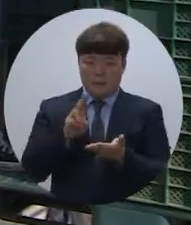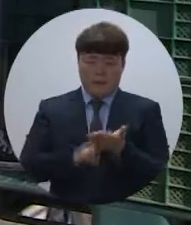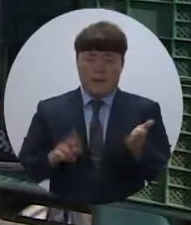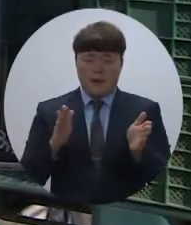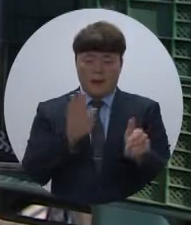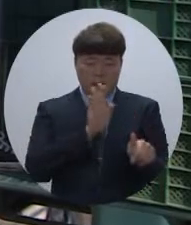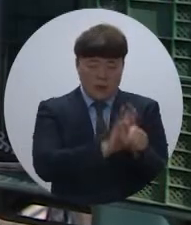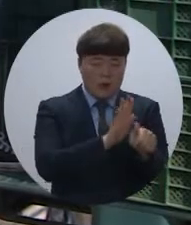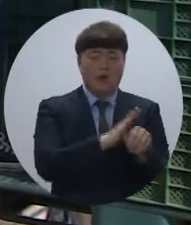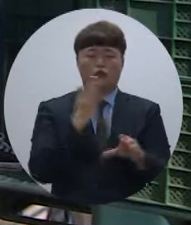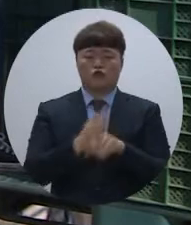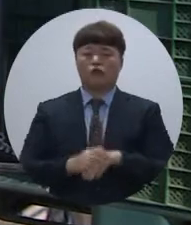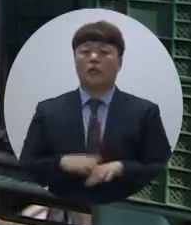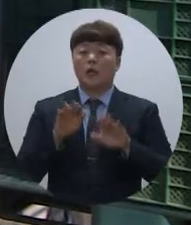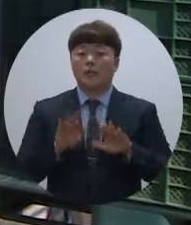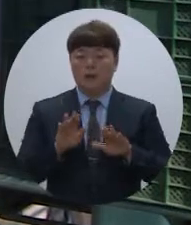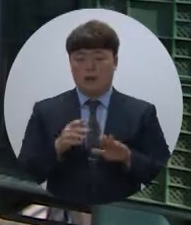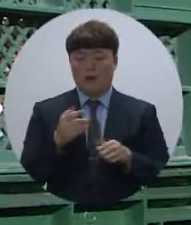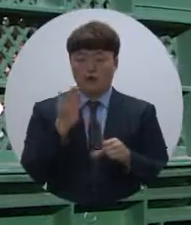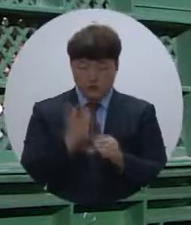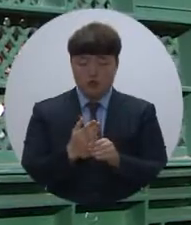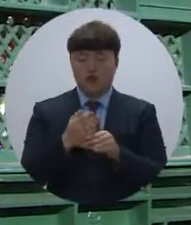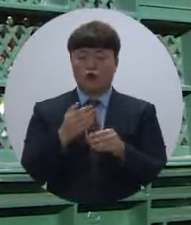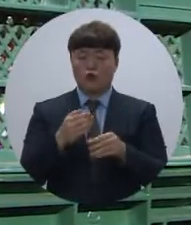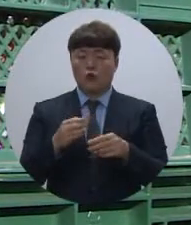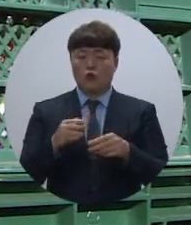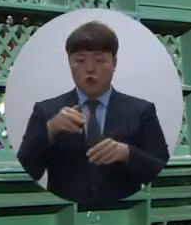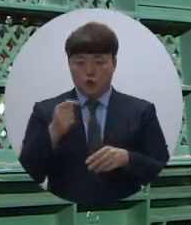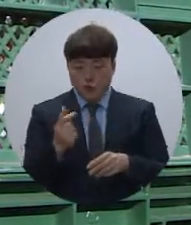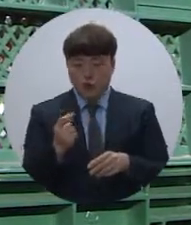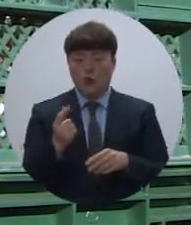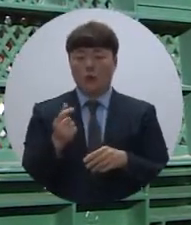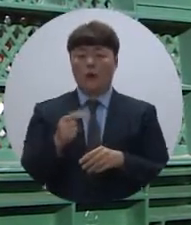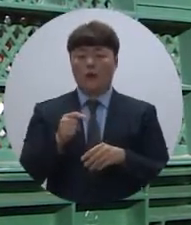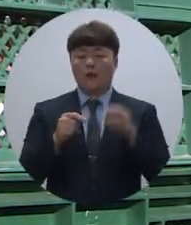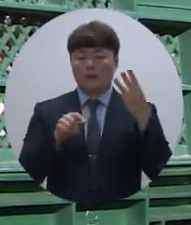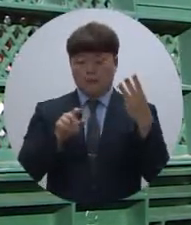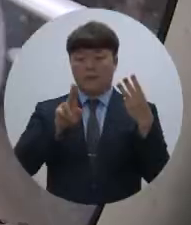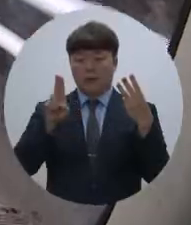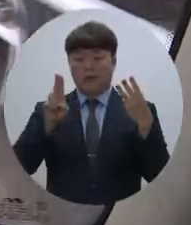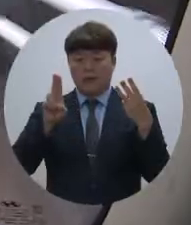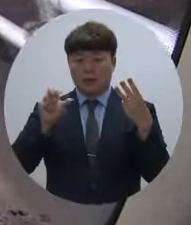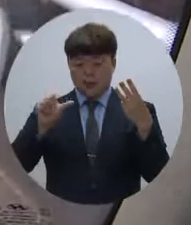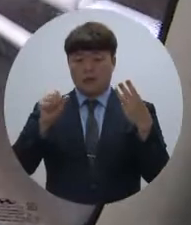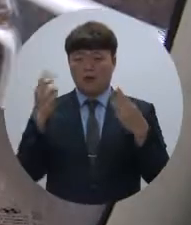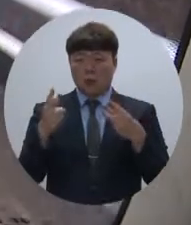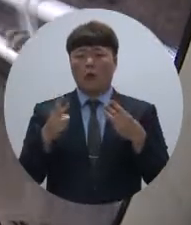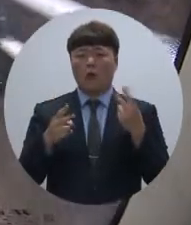지원하는 것입니다. 중소농가 기준은 경지 면적 3헥타르, 판매 금액 2억 원, 하우스